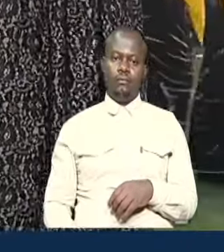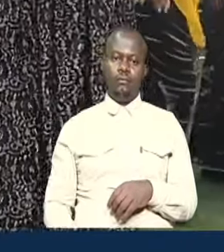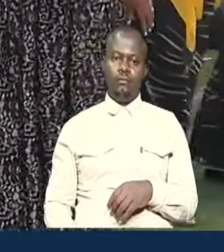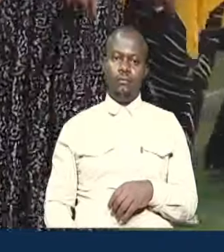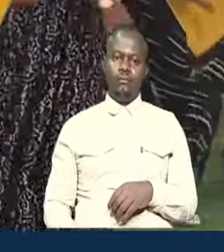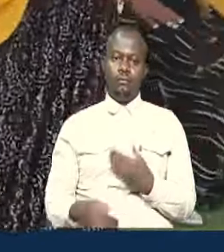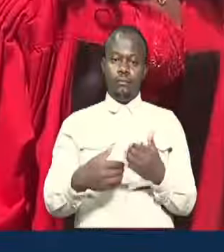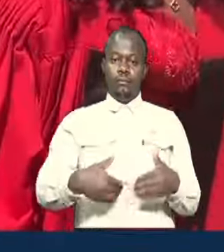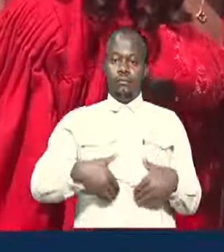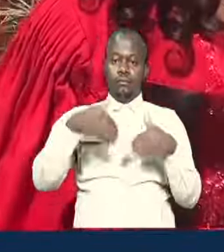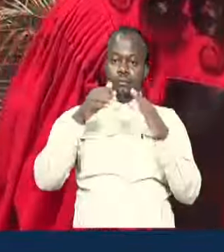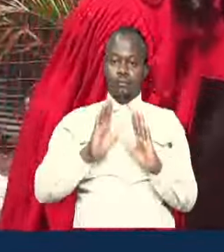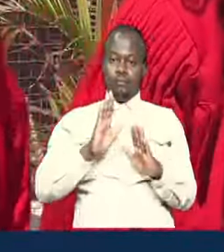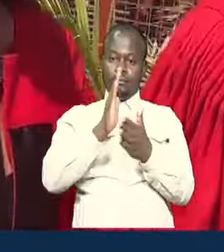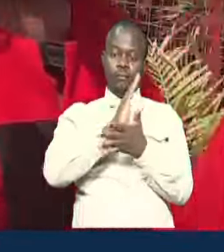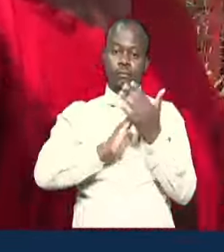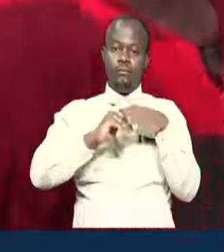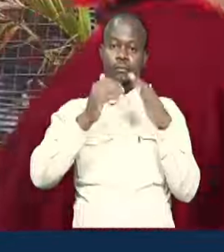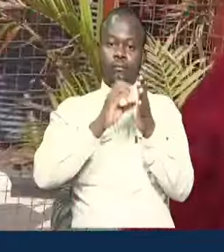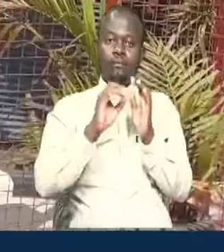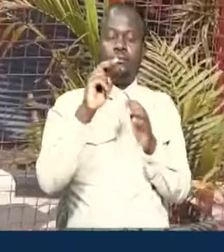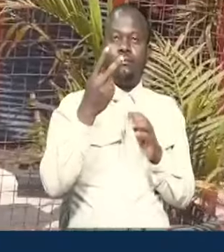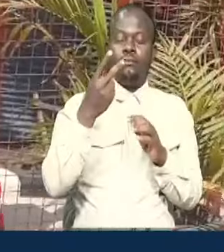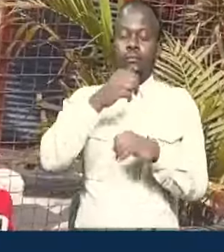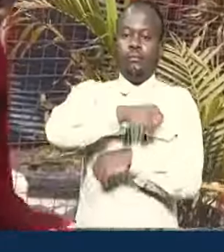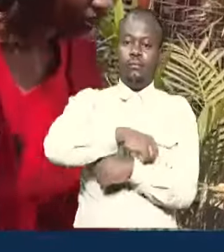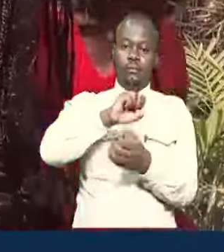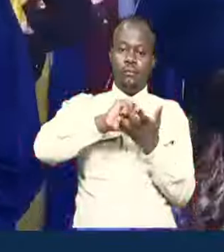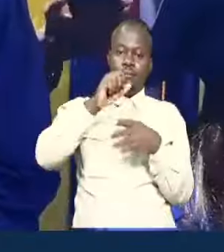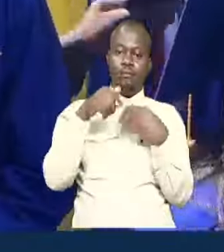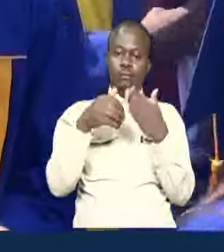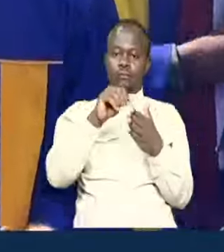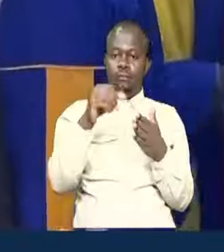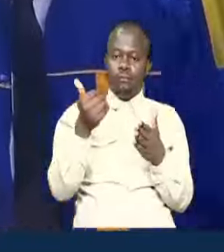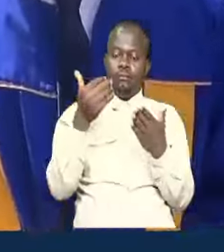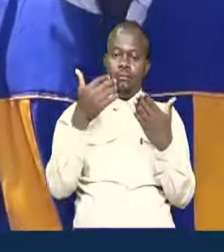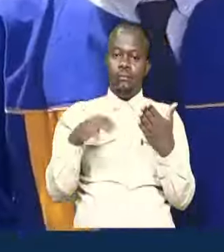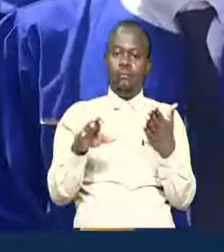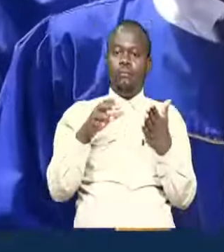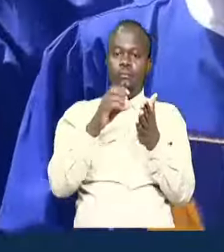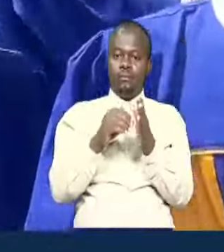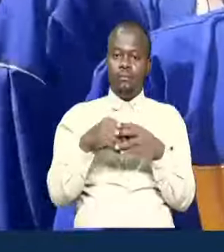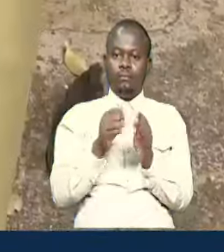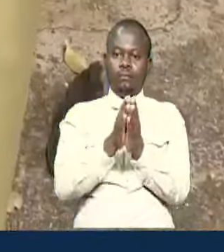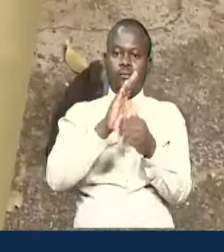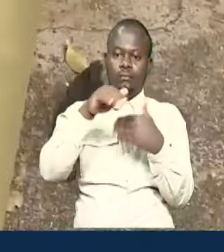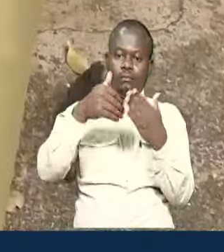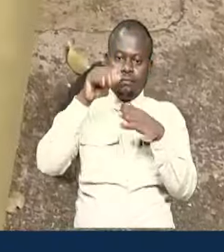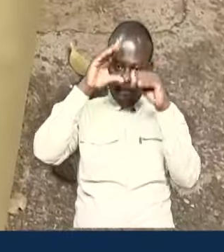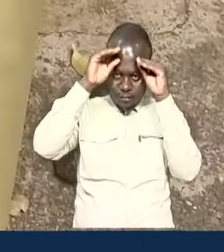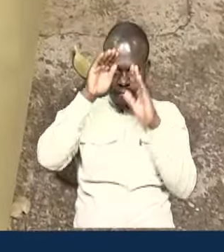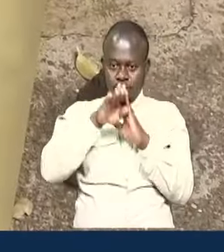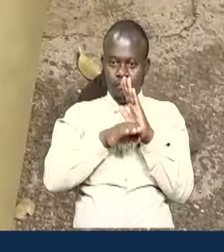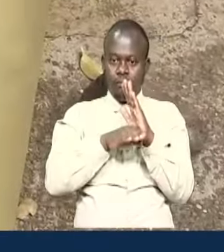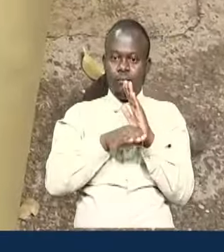Aba basore n'inkumi bamwe barangije icyiciro cya kabiri cy'amashuri yisumbuye, hakaba n'abarangije icyiciro rusange, ariko bose biga muri programme